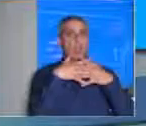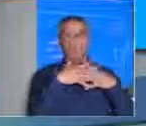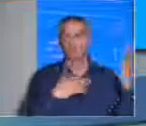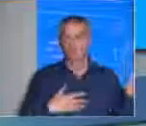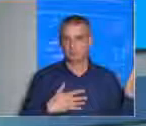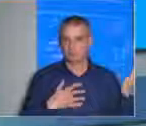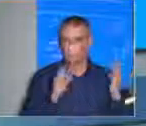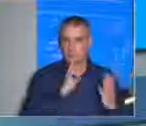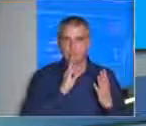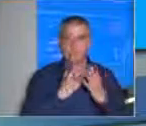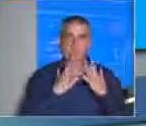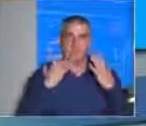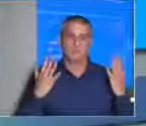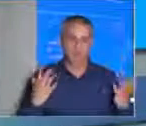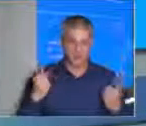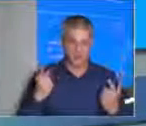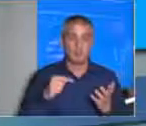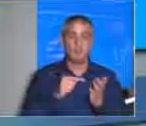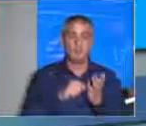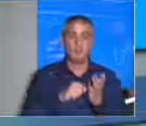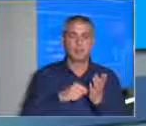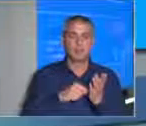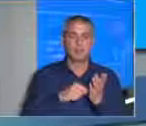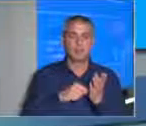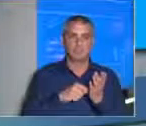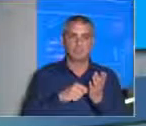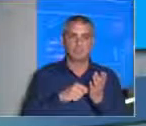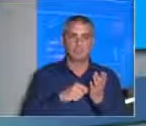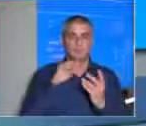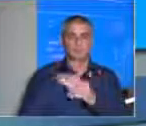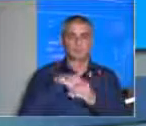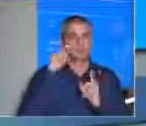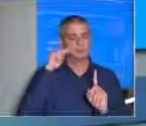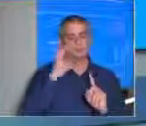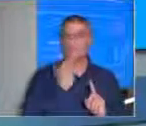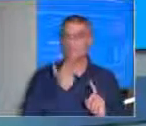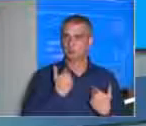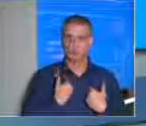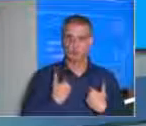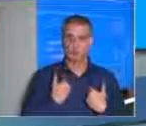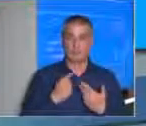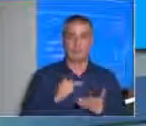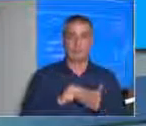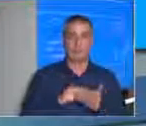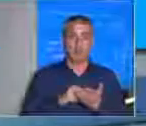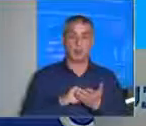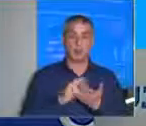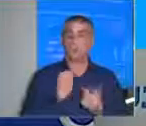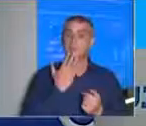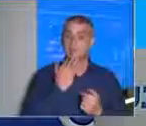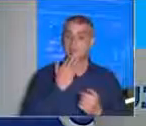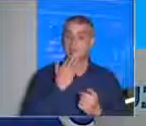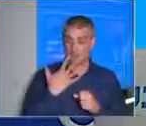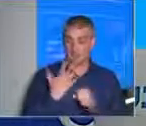כך שיש כאן בעיה חמורה, ועל כן כאן אגב נכנסת הזווית הישראלית, משום שככל